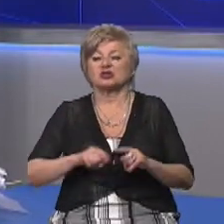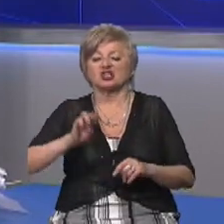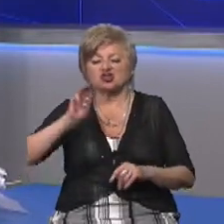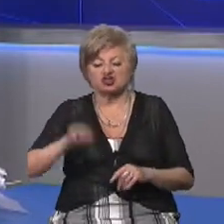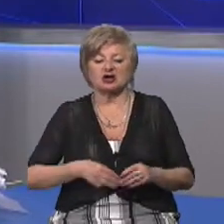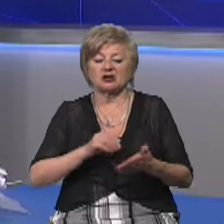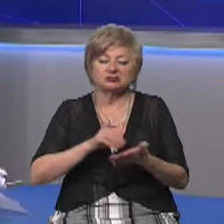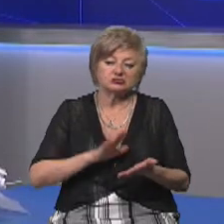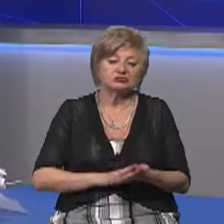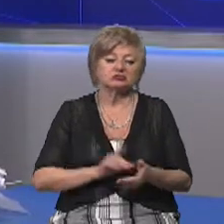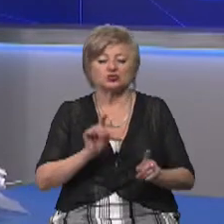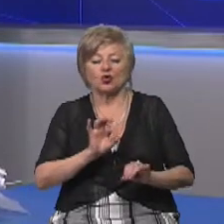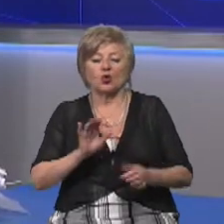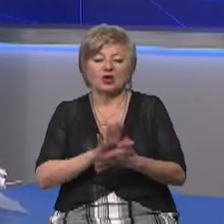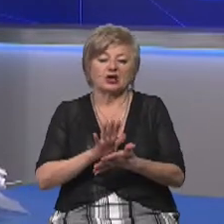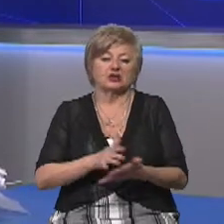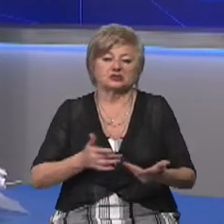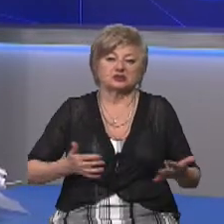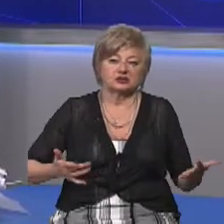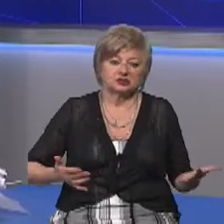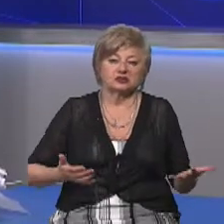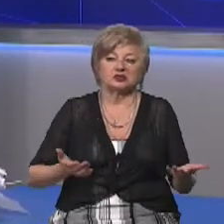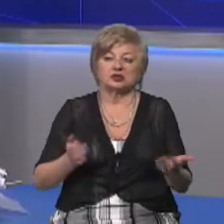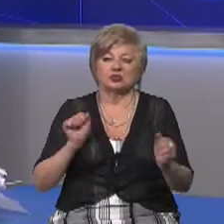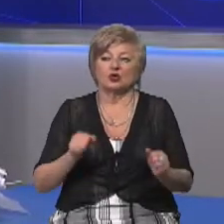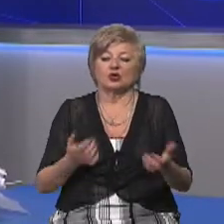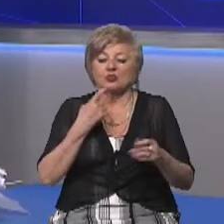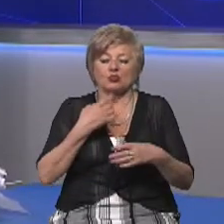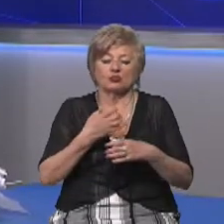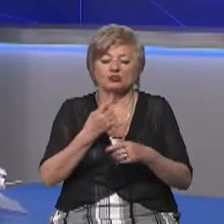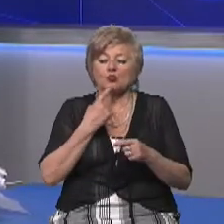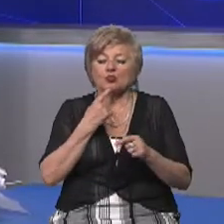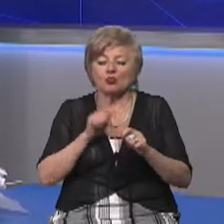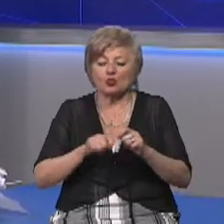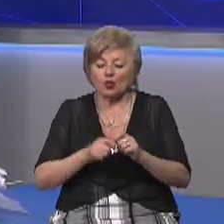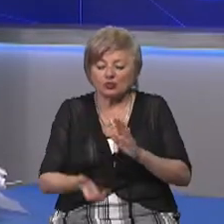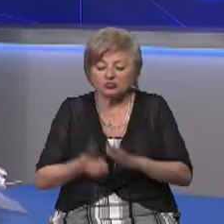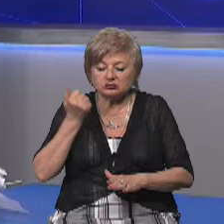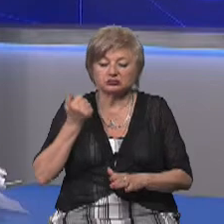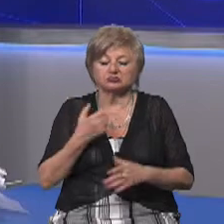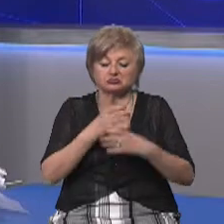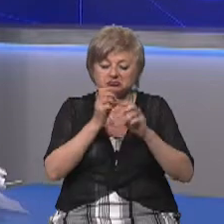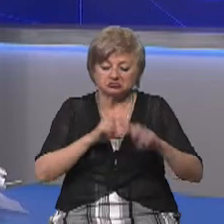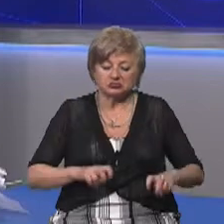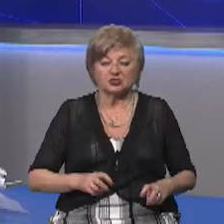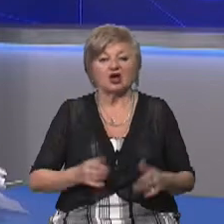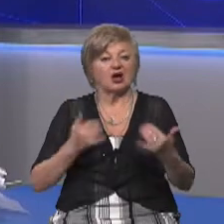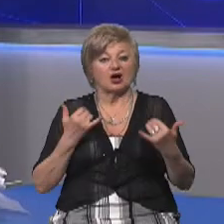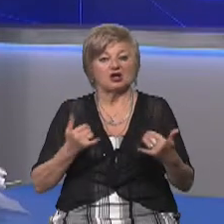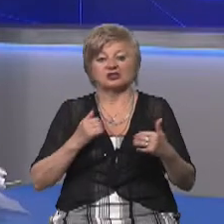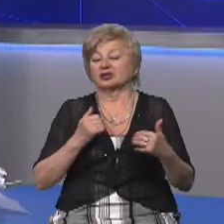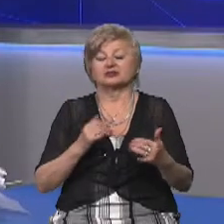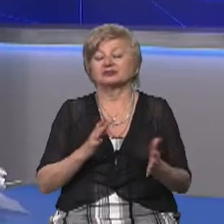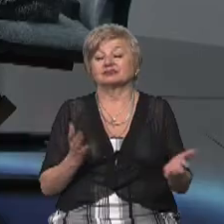штрафні санкції, там, забруднення, засмічення, ми могли брати там, проби і тому подібне. Зараз це неможливо, це є